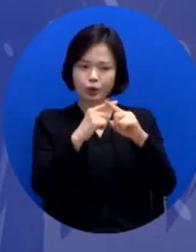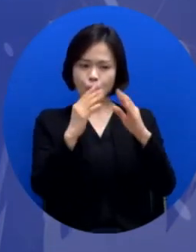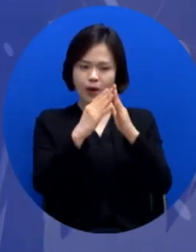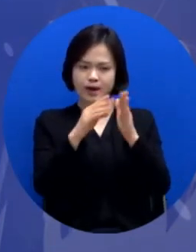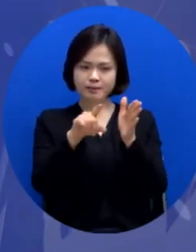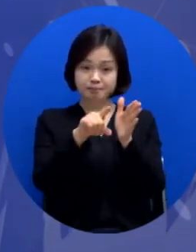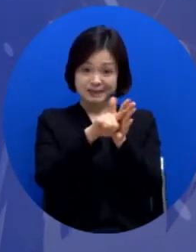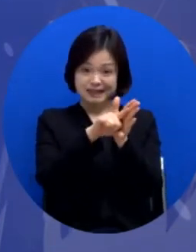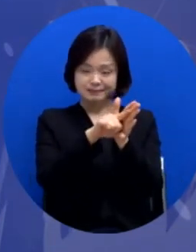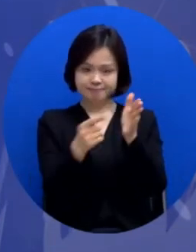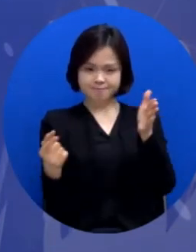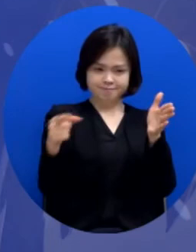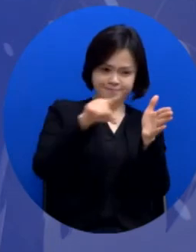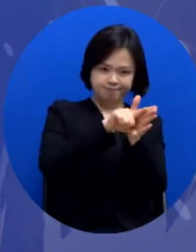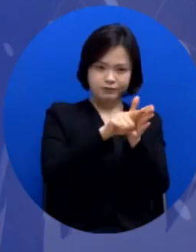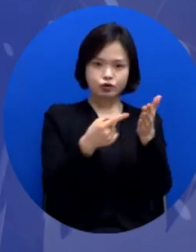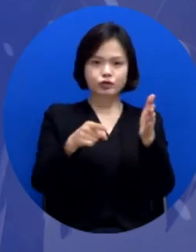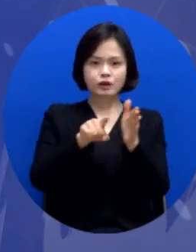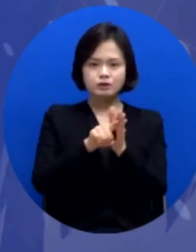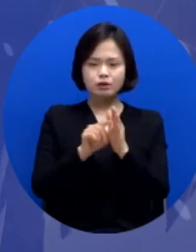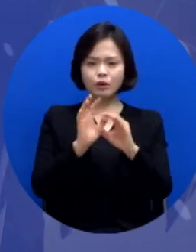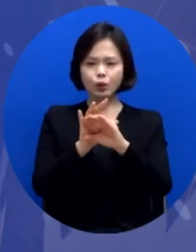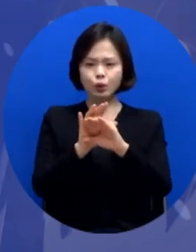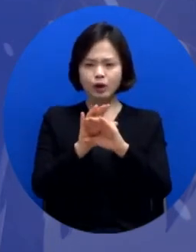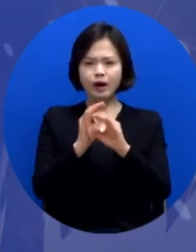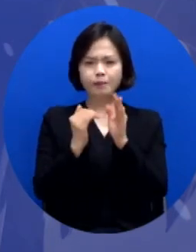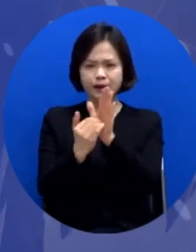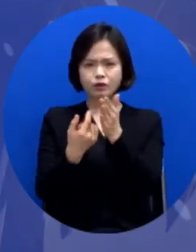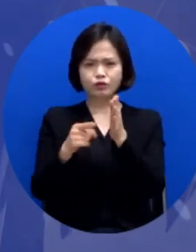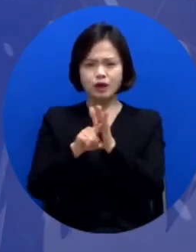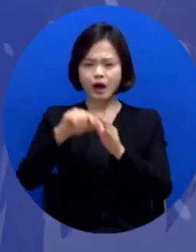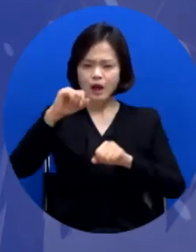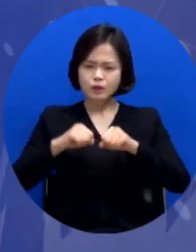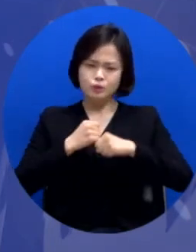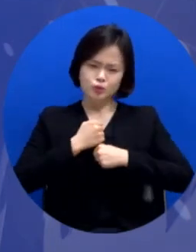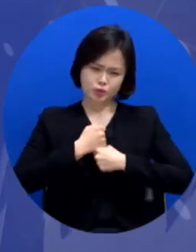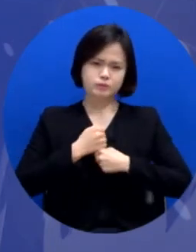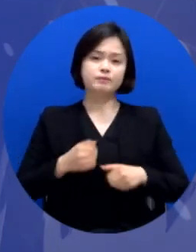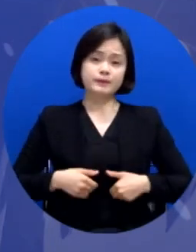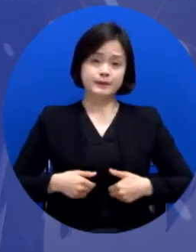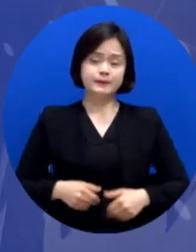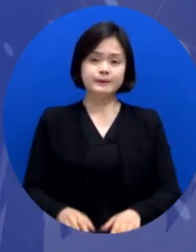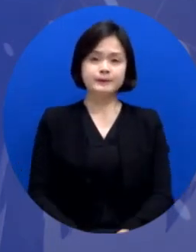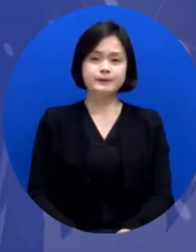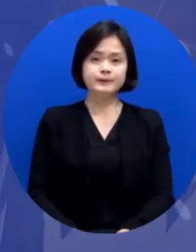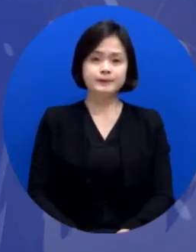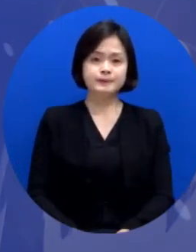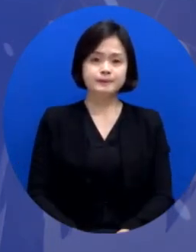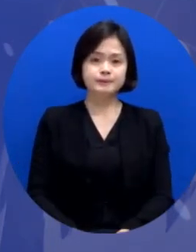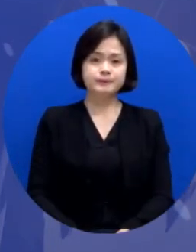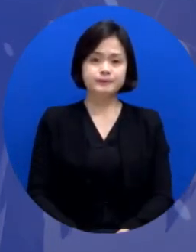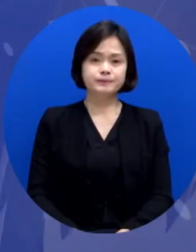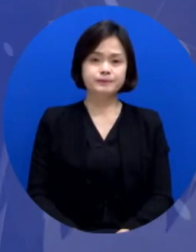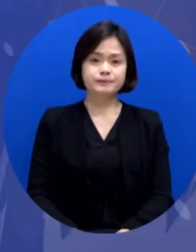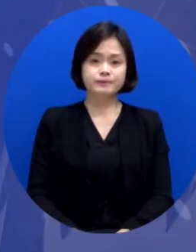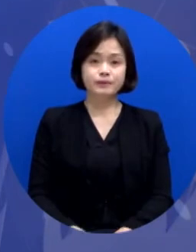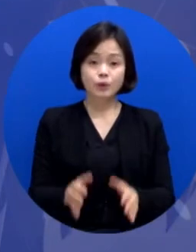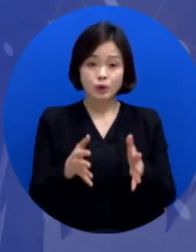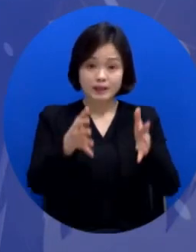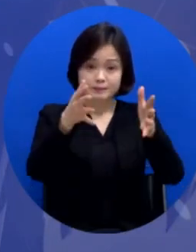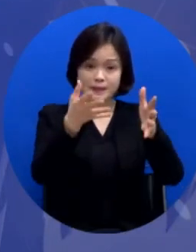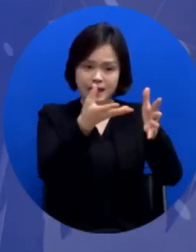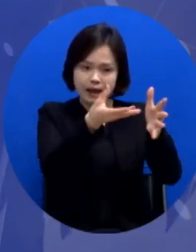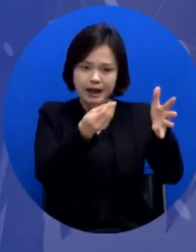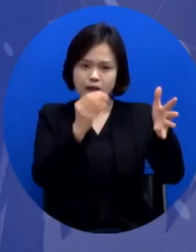코로나 뉴스 더 이상 나오지 않아야 겠네요 또 체계적으로 총 총회 차원에서 는 3 가 있는데 임대나 임대료 문제 이런